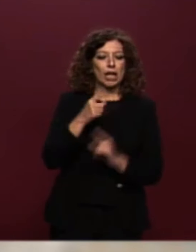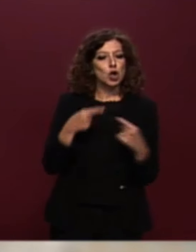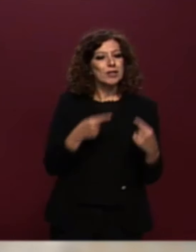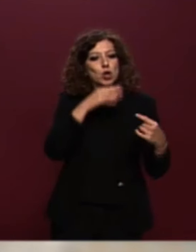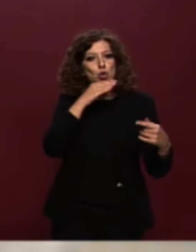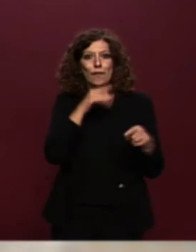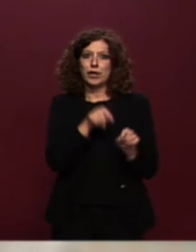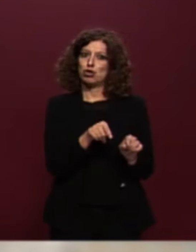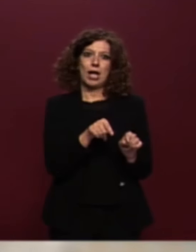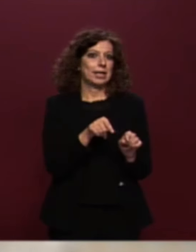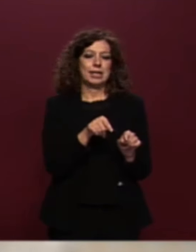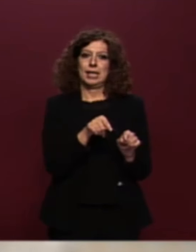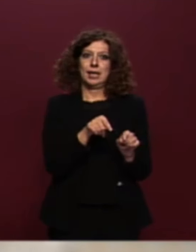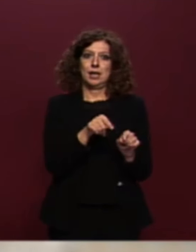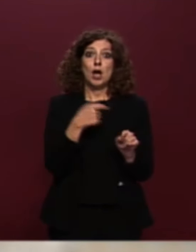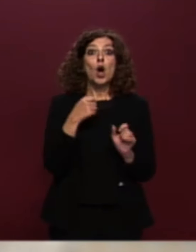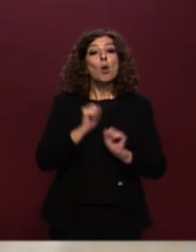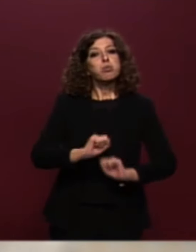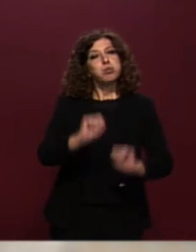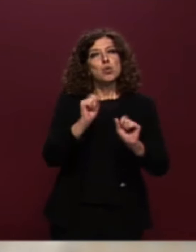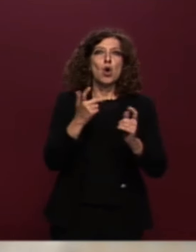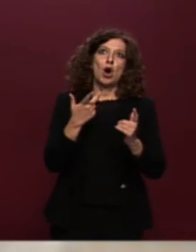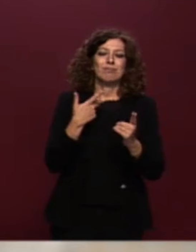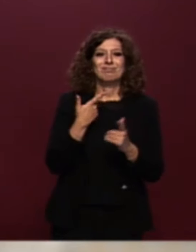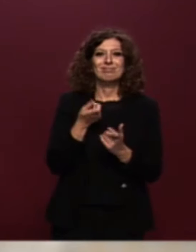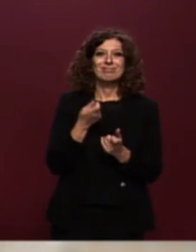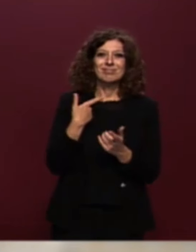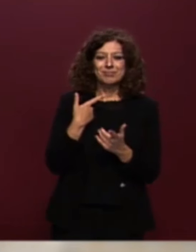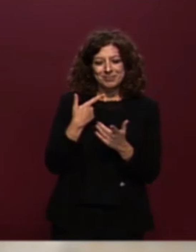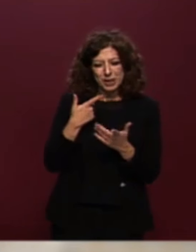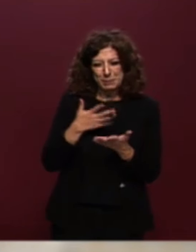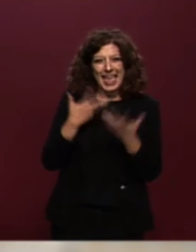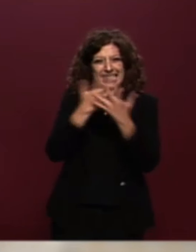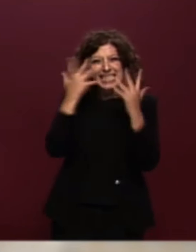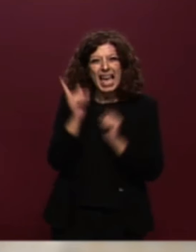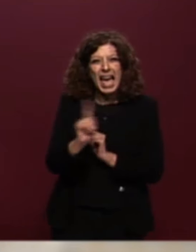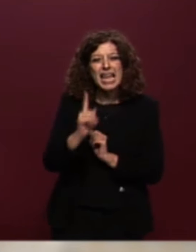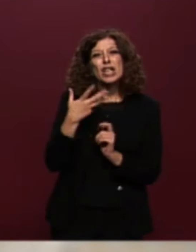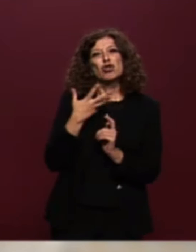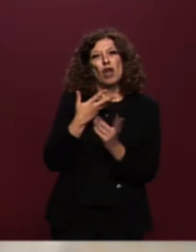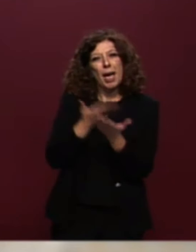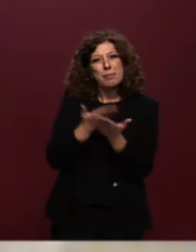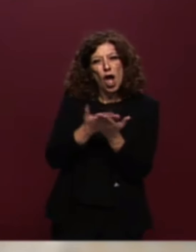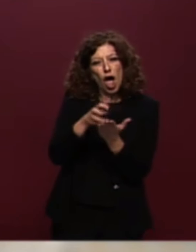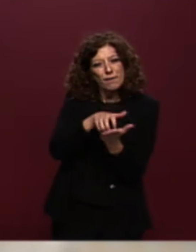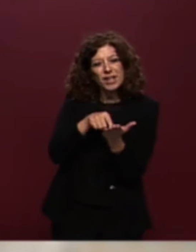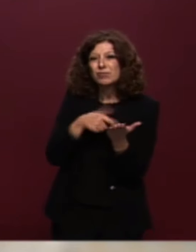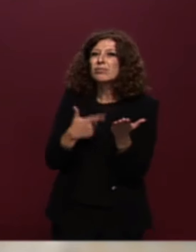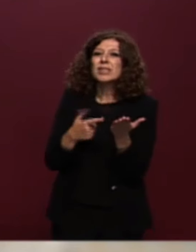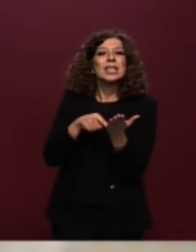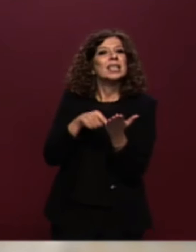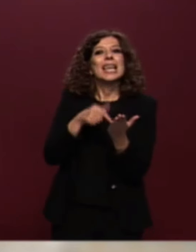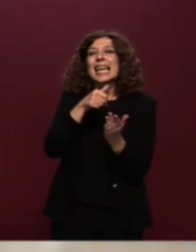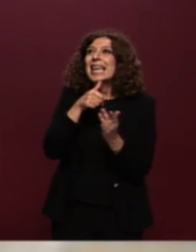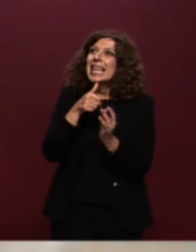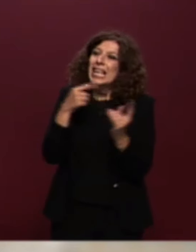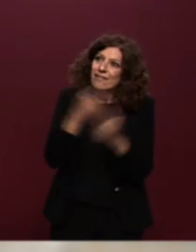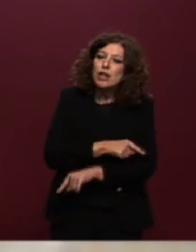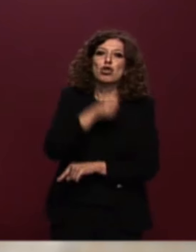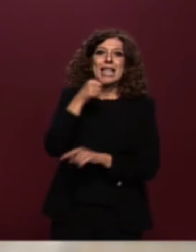tempo. Rischiano di essere poco incisive perché basate su elementi documentali, e invece serve migliorare quello che non va,